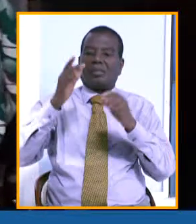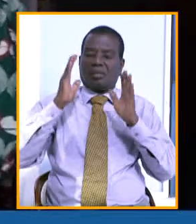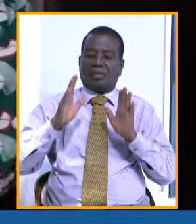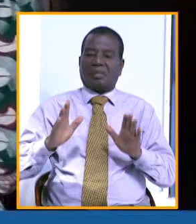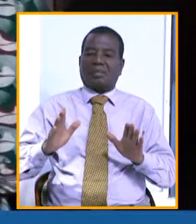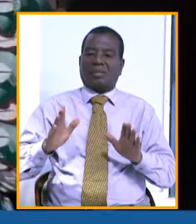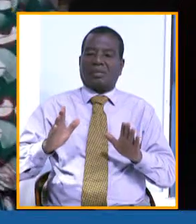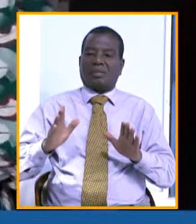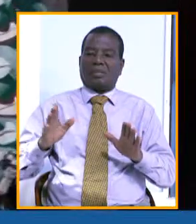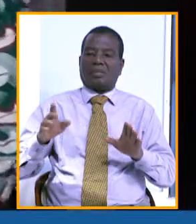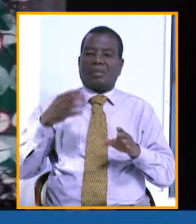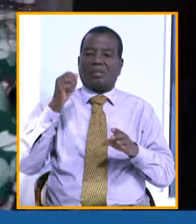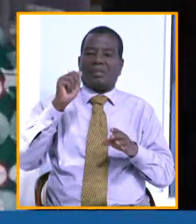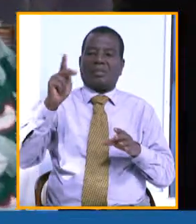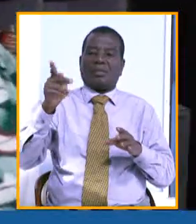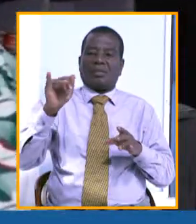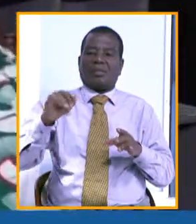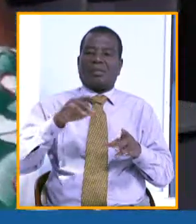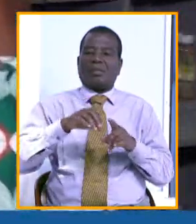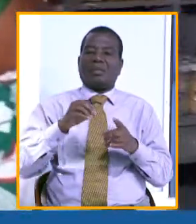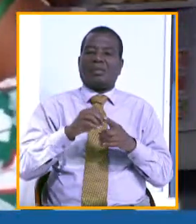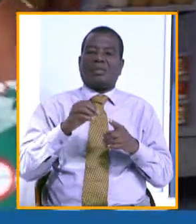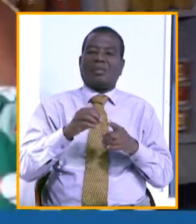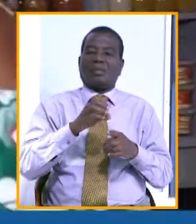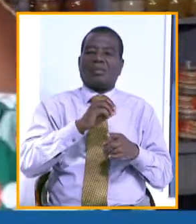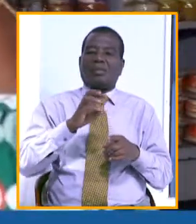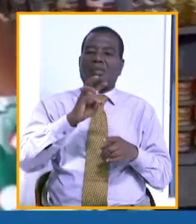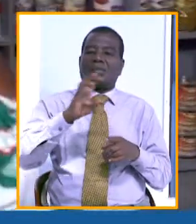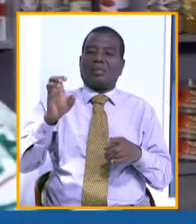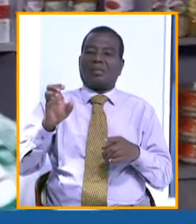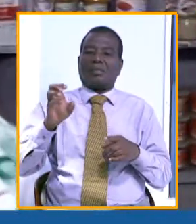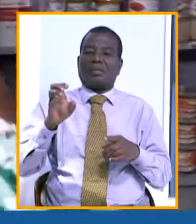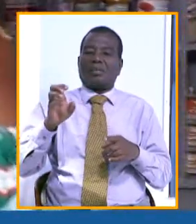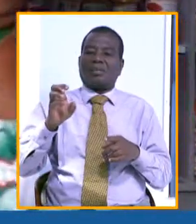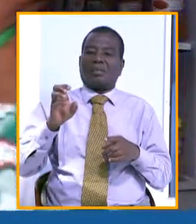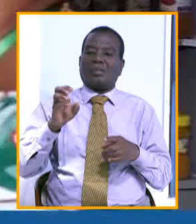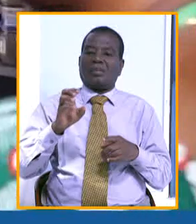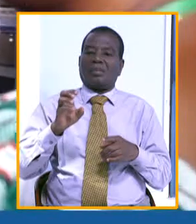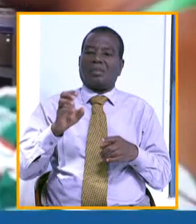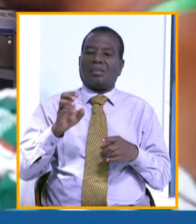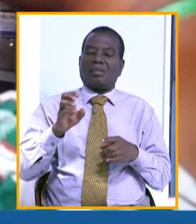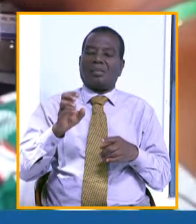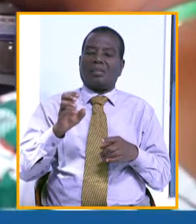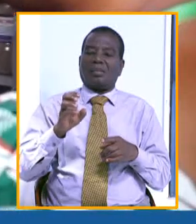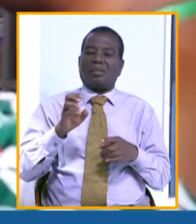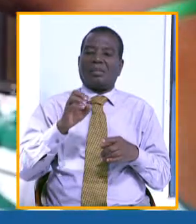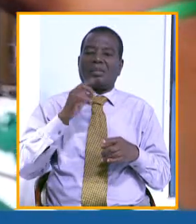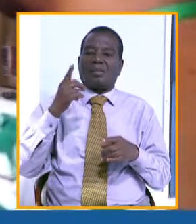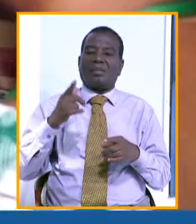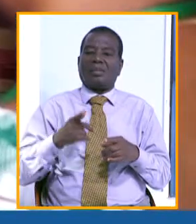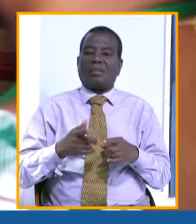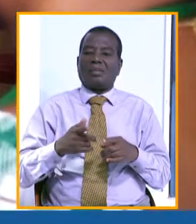terroir comme l'akpi ou le macoré. On l'a sous forme de grains et sous forme de pâtes. Oui, seulement de